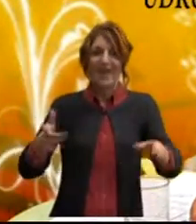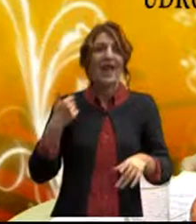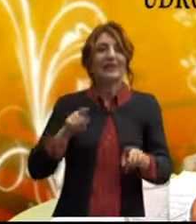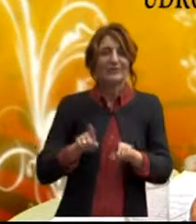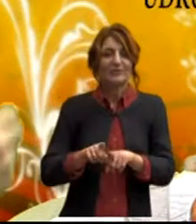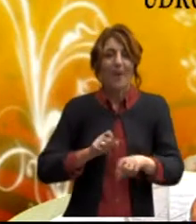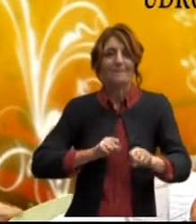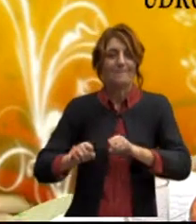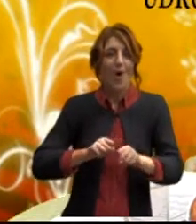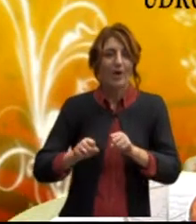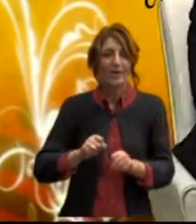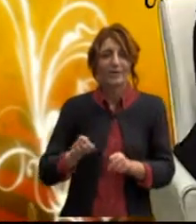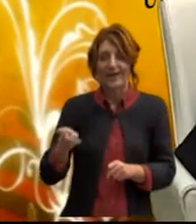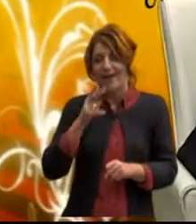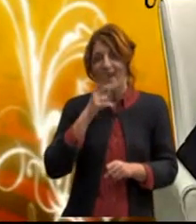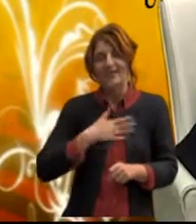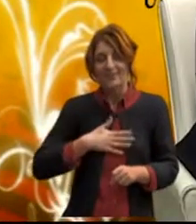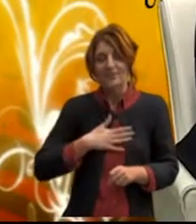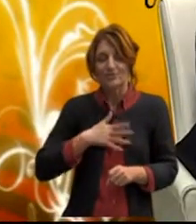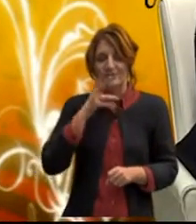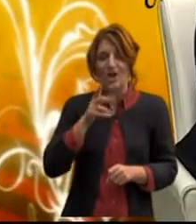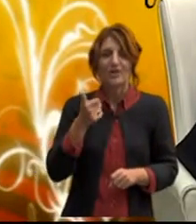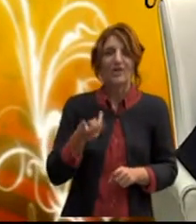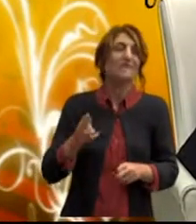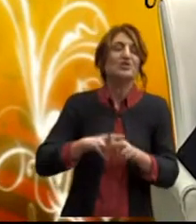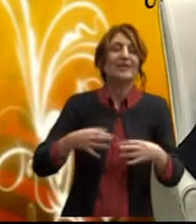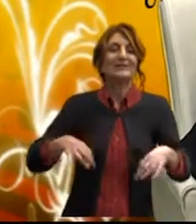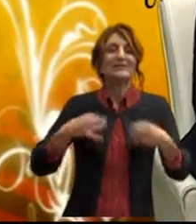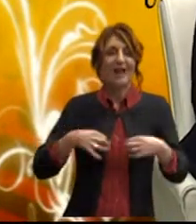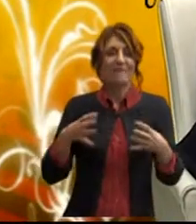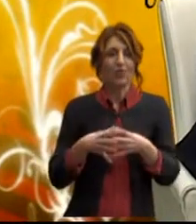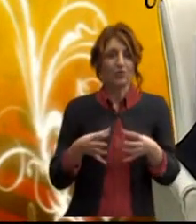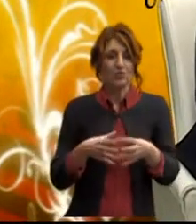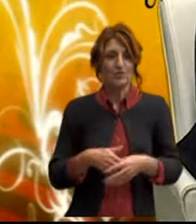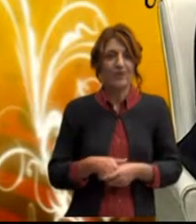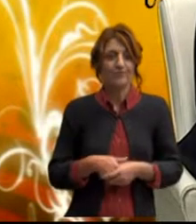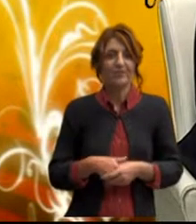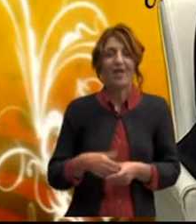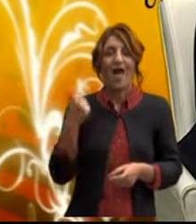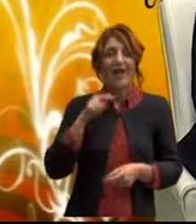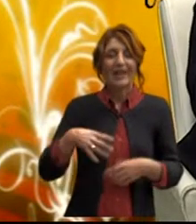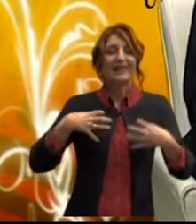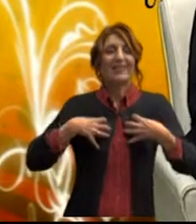političare pogotovo da kreiramo jedno zdravije društvo. Ali ste otvorili jednu važnu temu. Depresija vam je rizični čimbenik